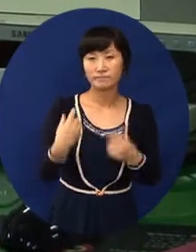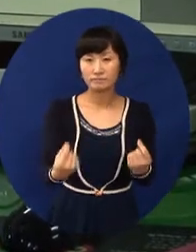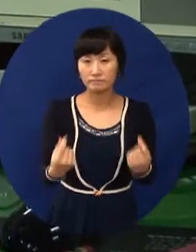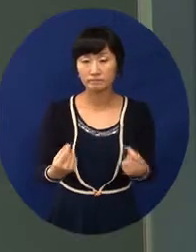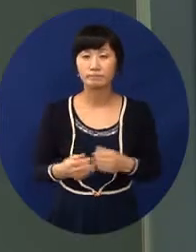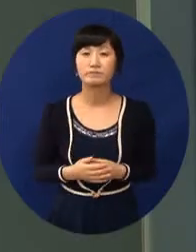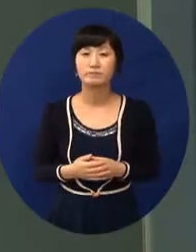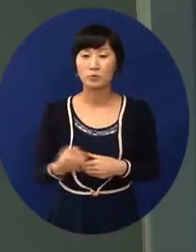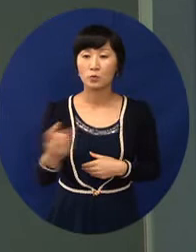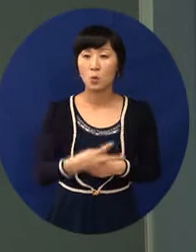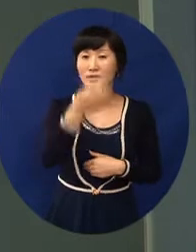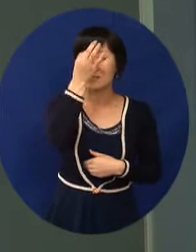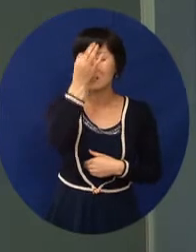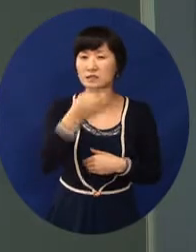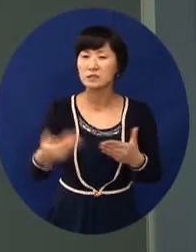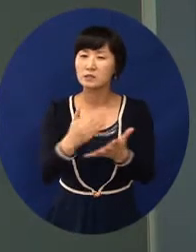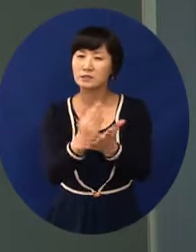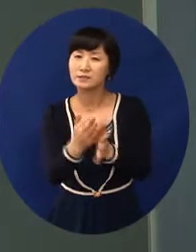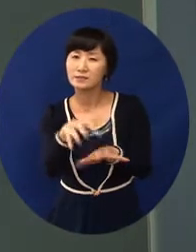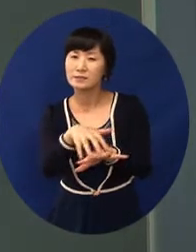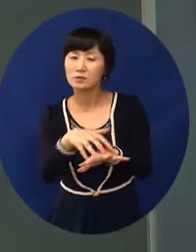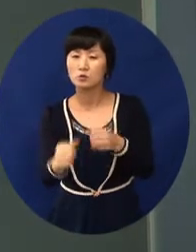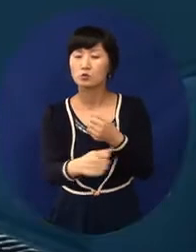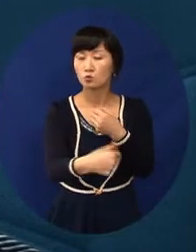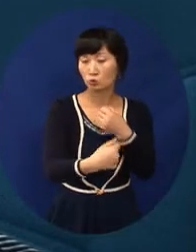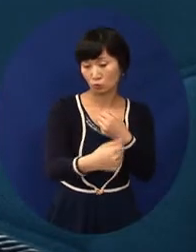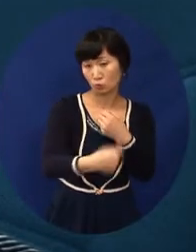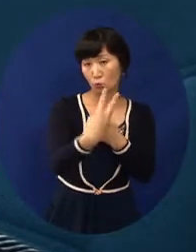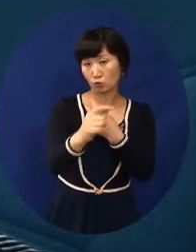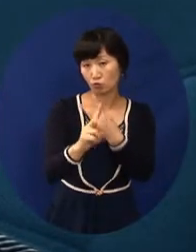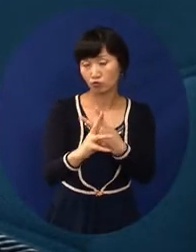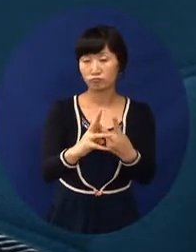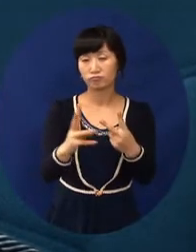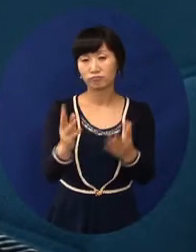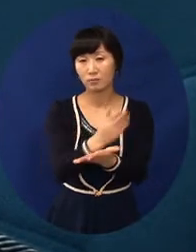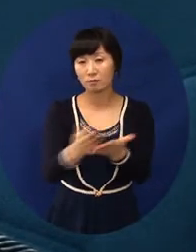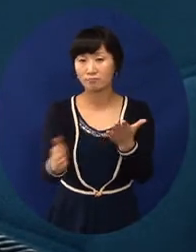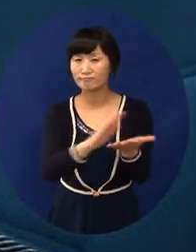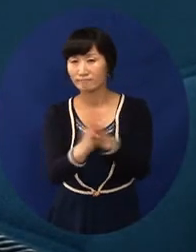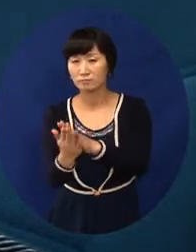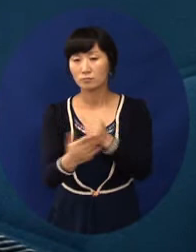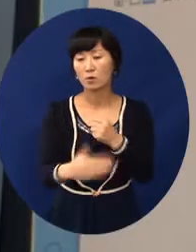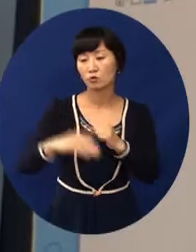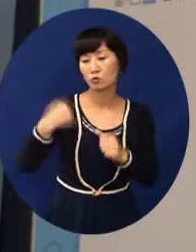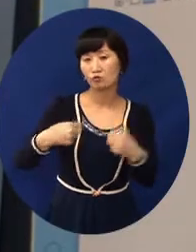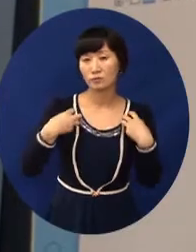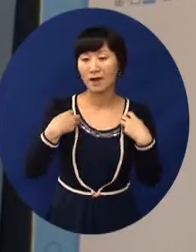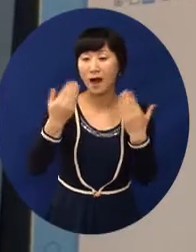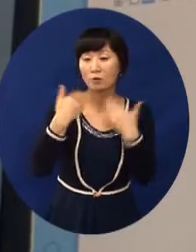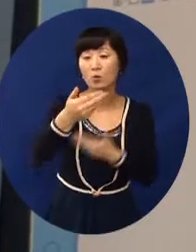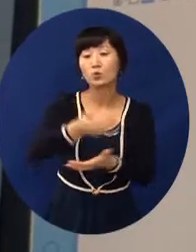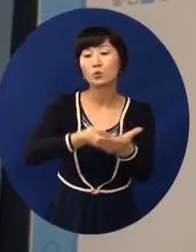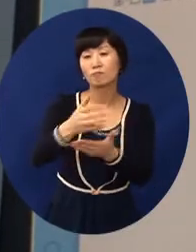것입니다. 또 기능별 업무 체계를 초중 등급별 체계로 전환해 교육청과 각급 학교 간 소통